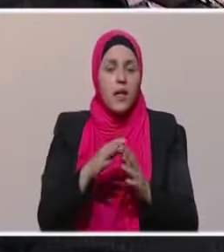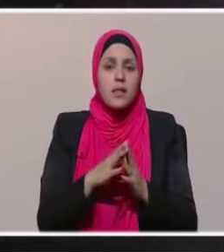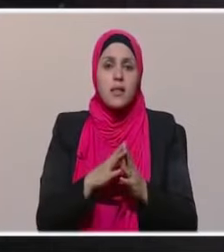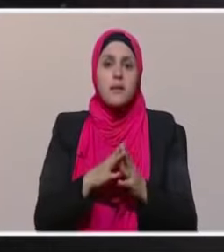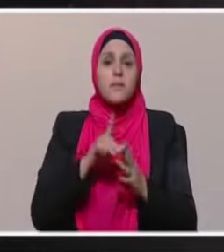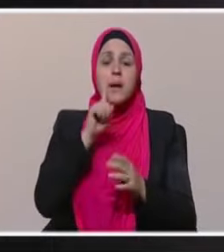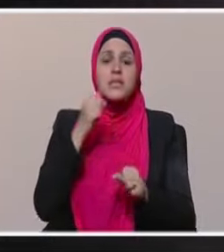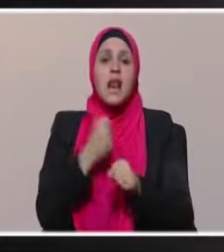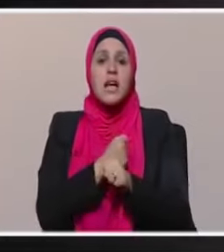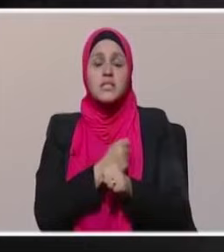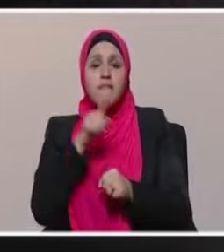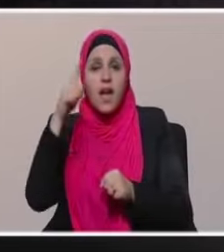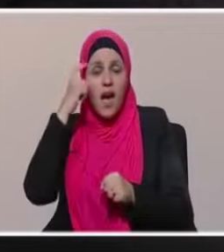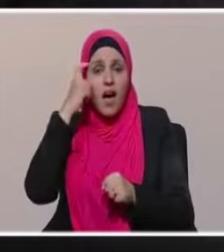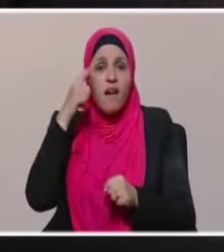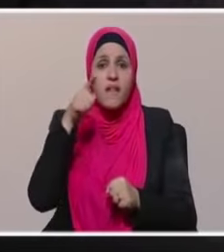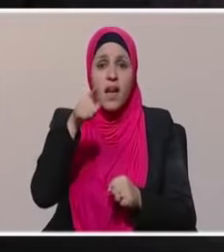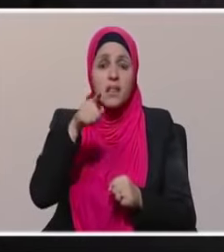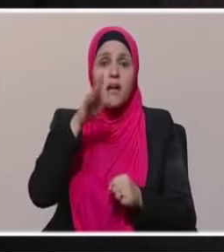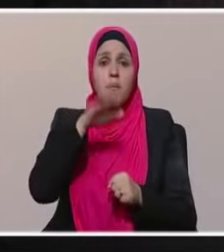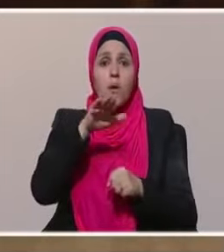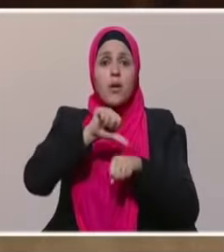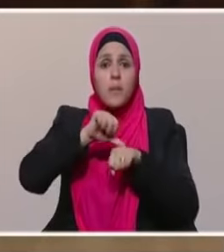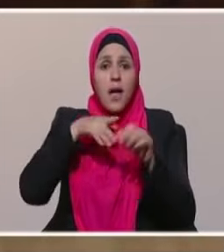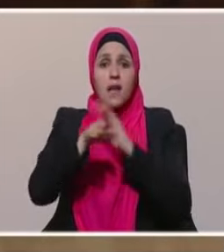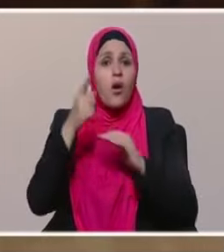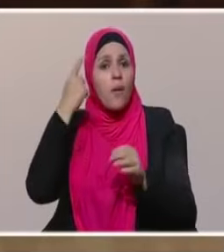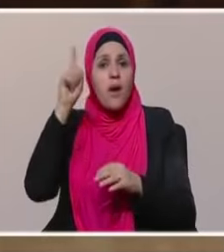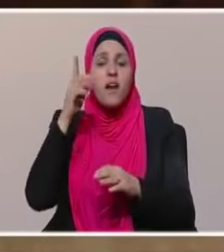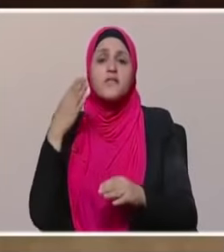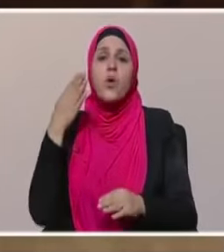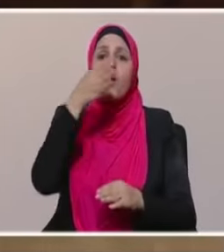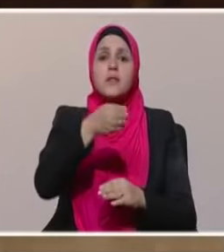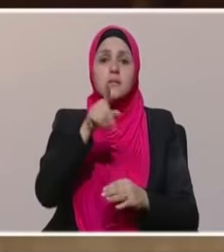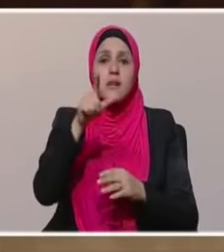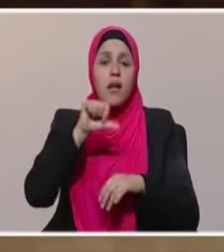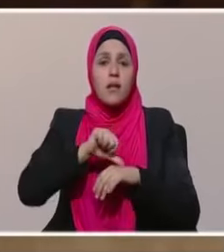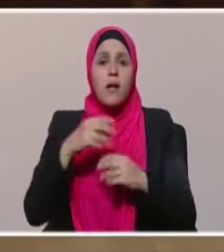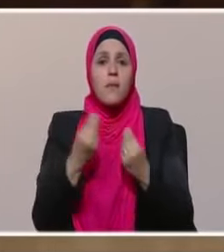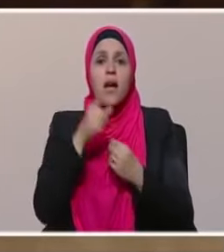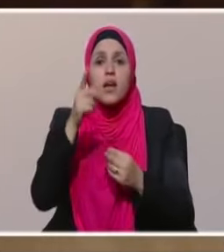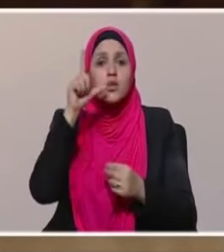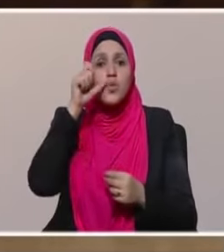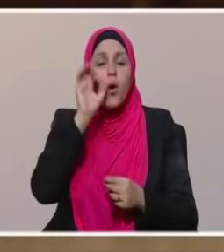والله، وللاسف حتى لما عرف انك انت في دار ما عرفش يوصل لها، ماشي بصورتك في جيبه.